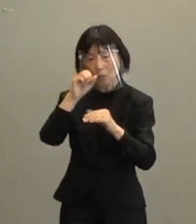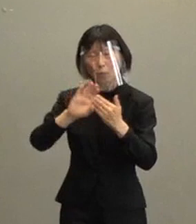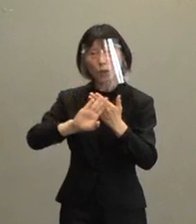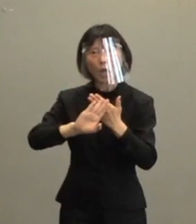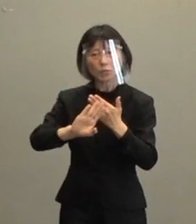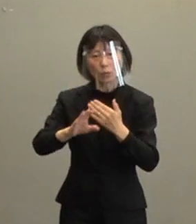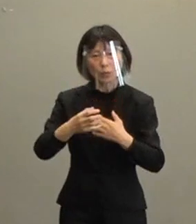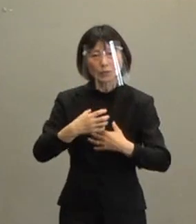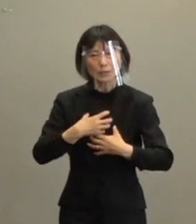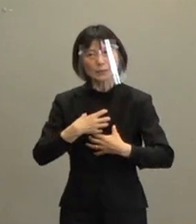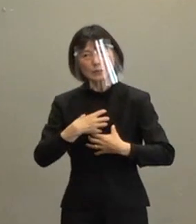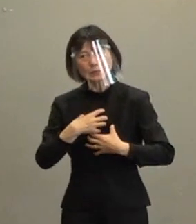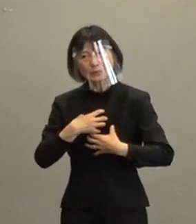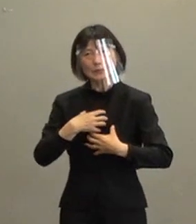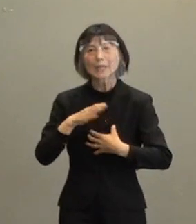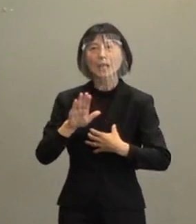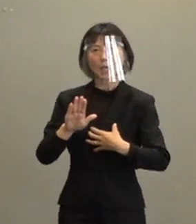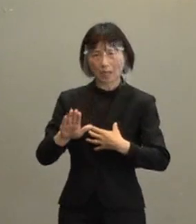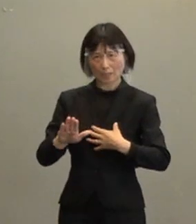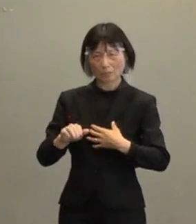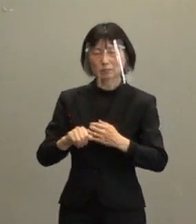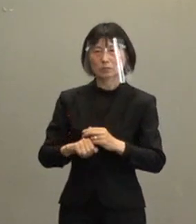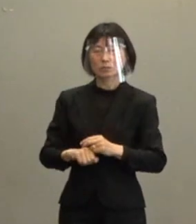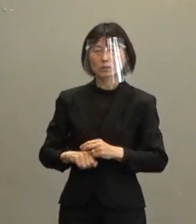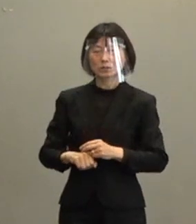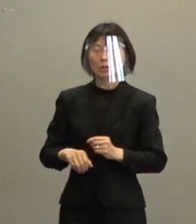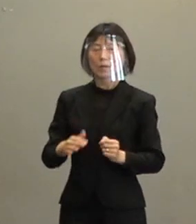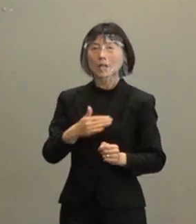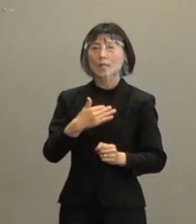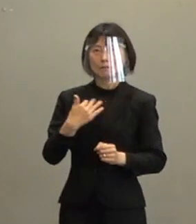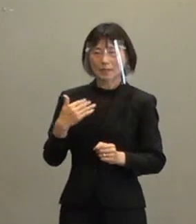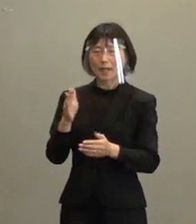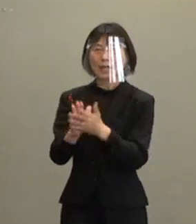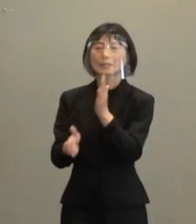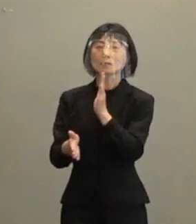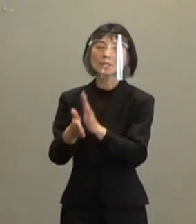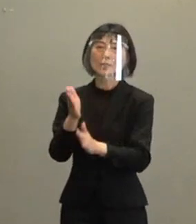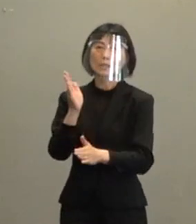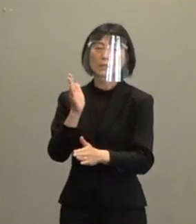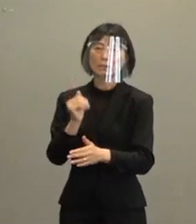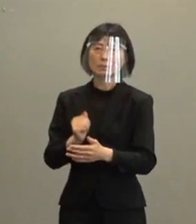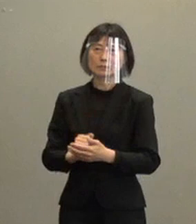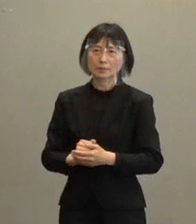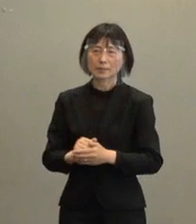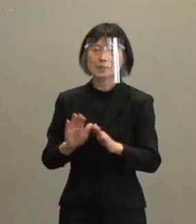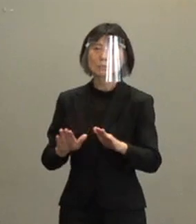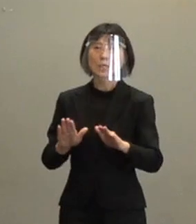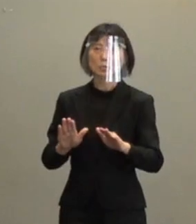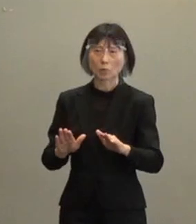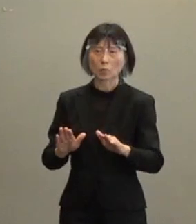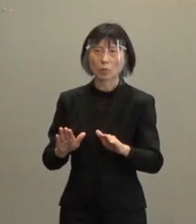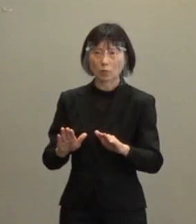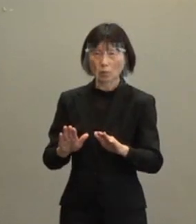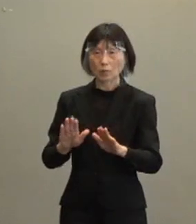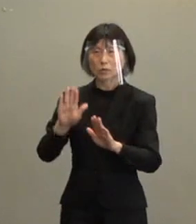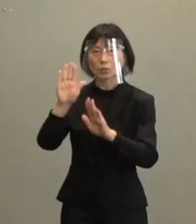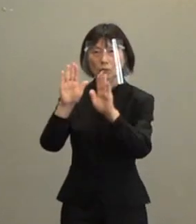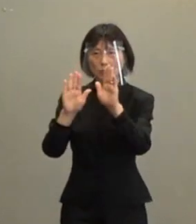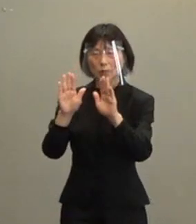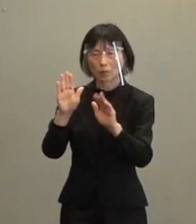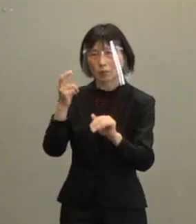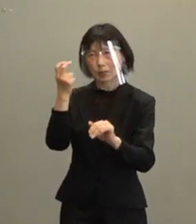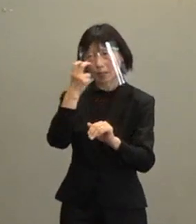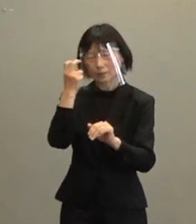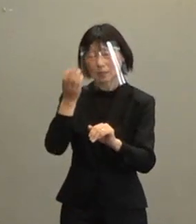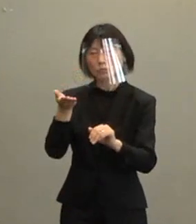在化している状況が起きているということになります。ですので私たちは改めてですね、今の現状を確認をした